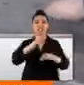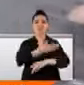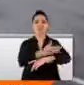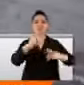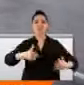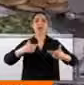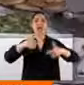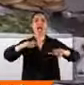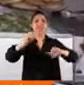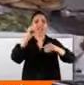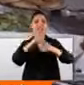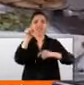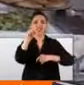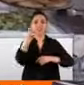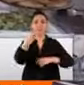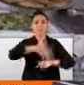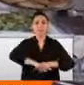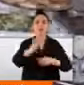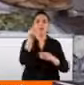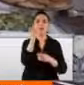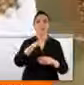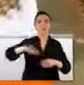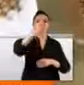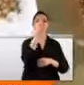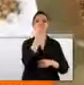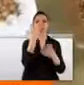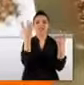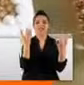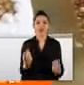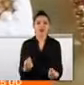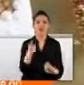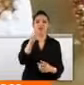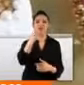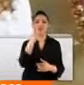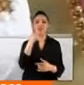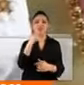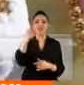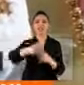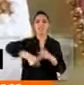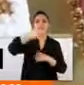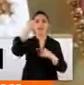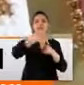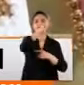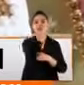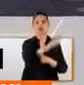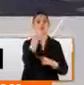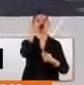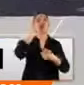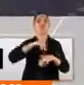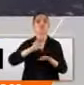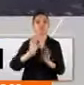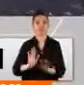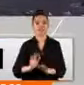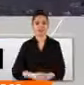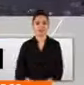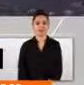memleketleri Hatay'da. Beşizler bugün bir yaşına girdi. O sevimli minikleri Bakan Zehra Zümrüt Selçuk da unutmadı. Şu an bir